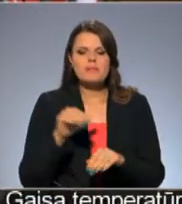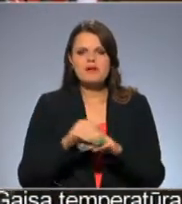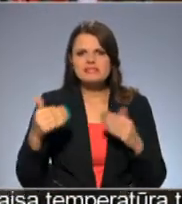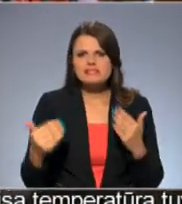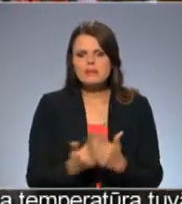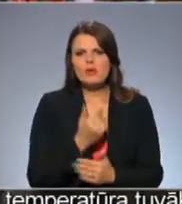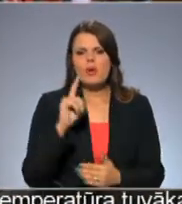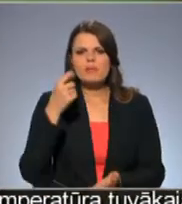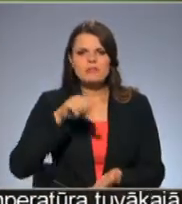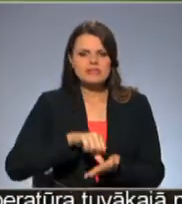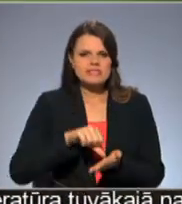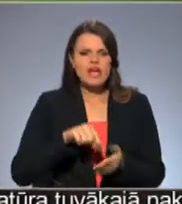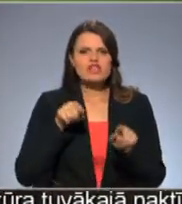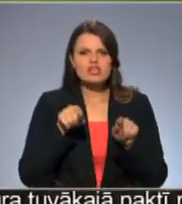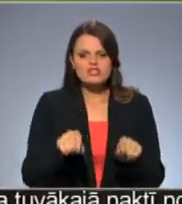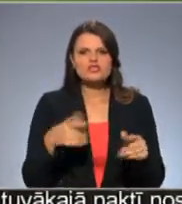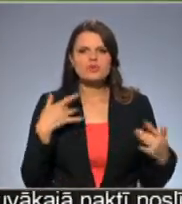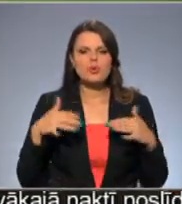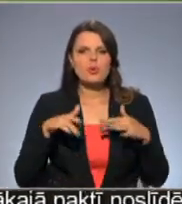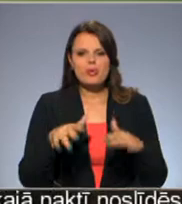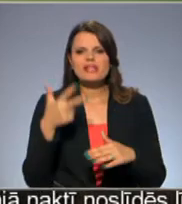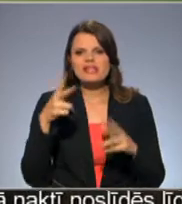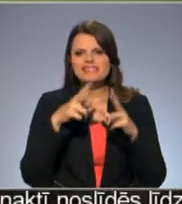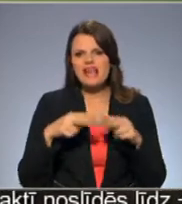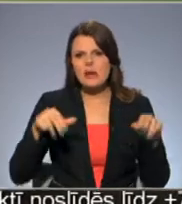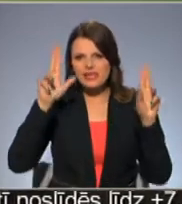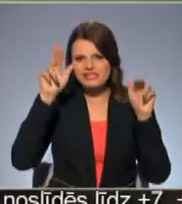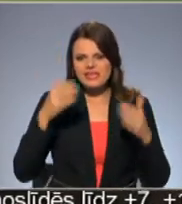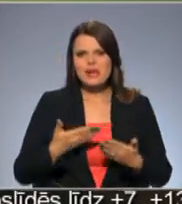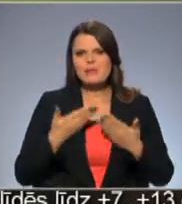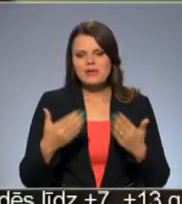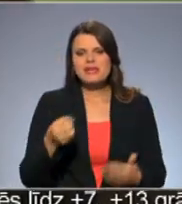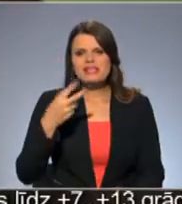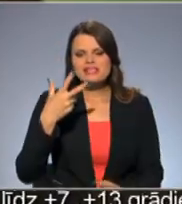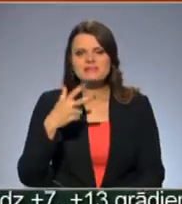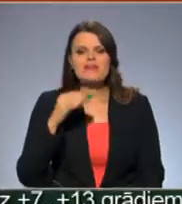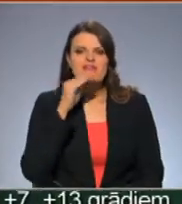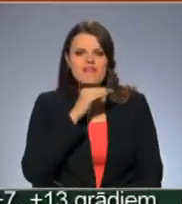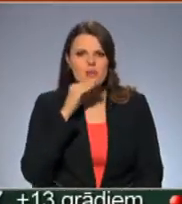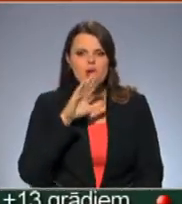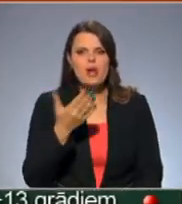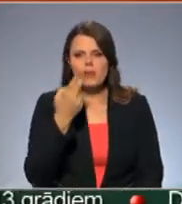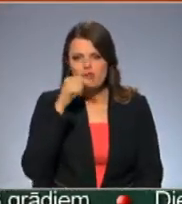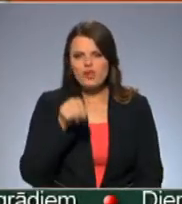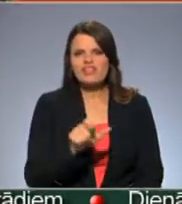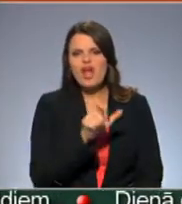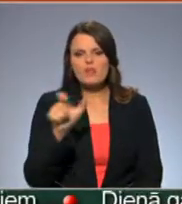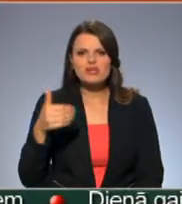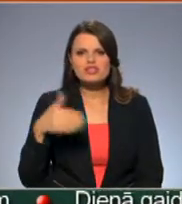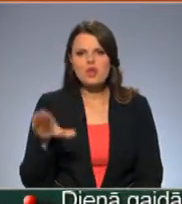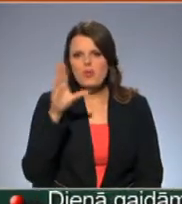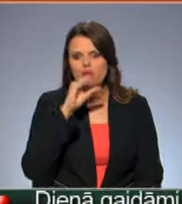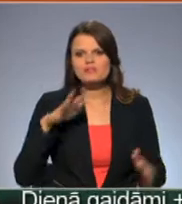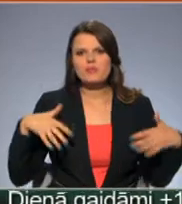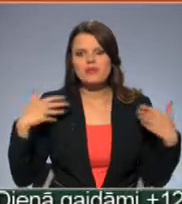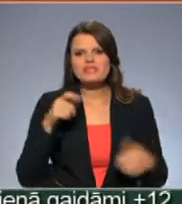jauns. Pirmizrāde šī Anitas Grīves lūdziņa trīs laimīgi zaķi piedzīvoja 13. Februārī, bet no tā brīža jau paspējuši